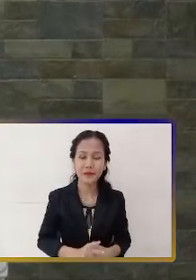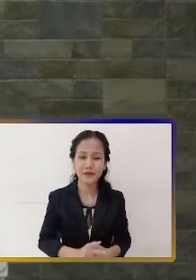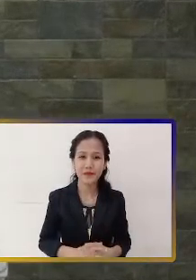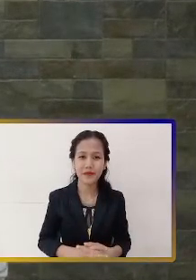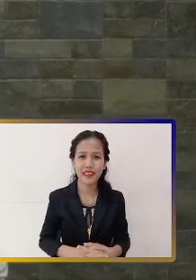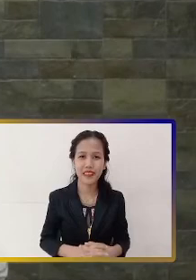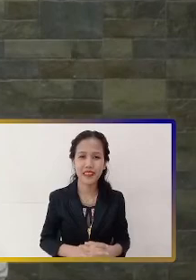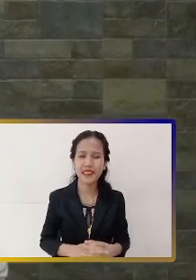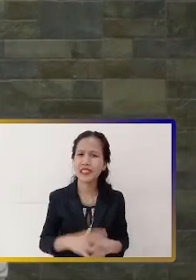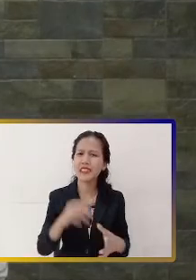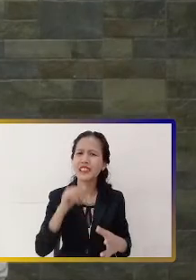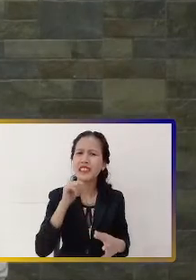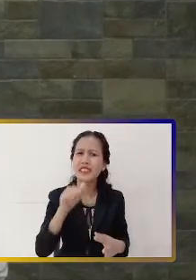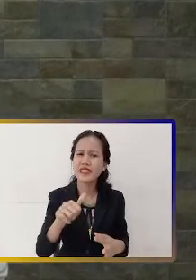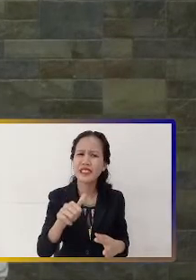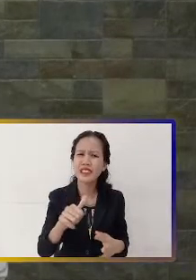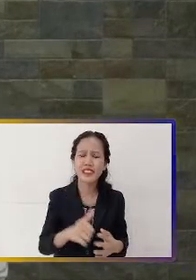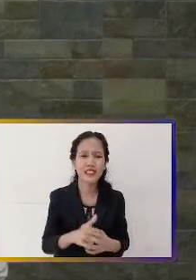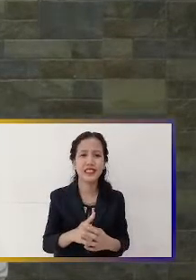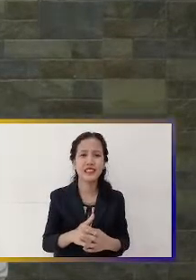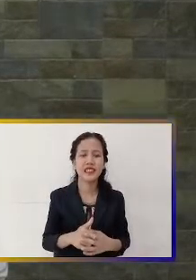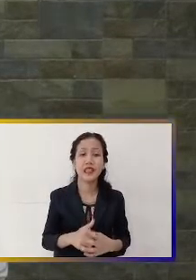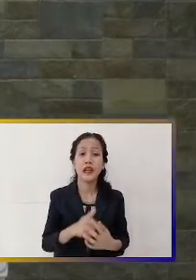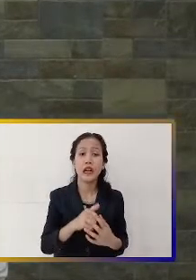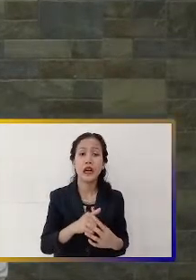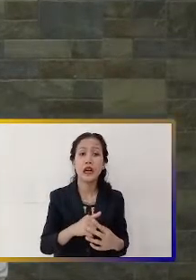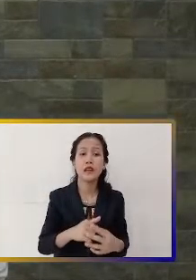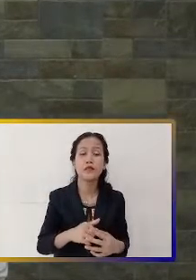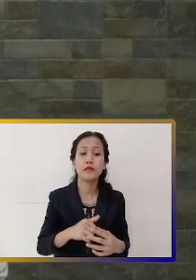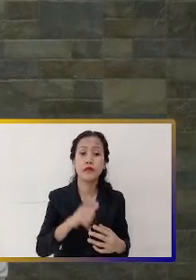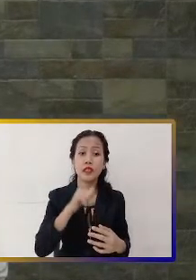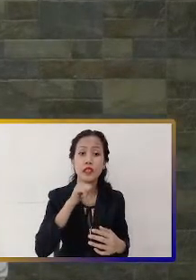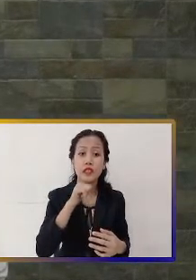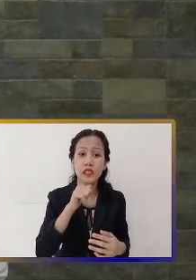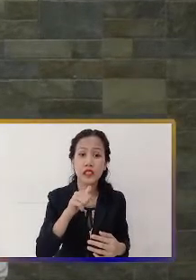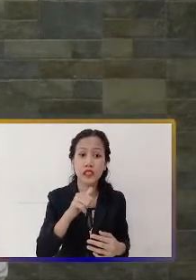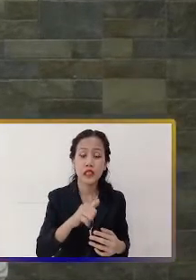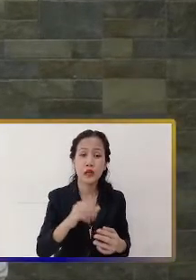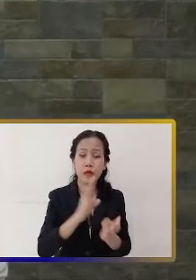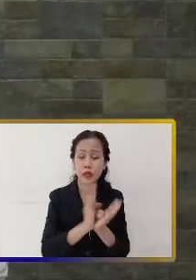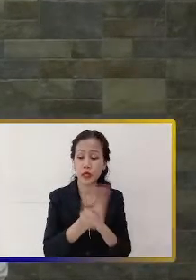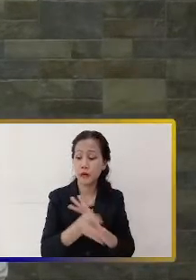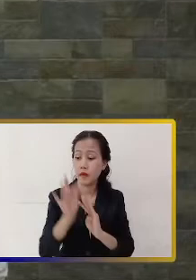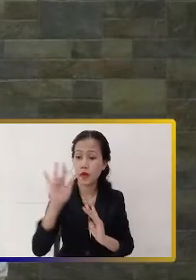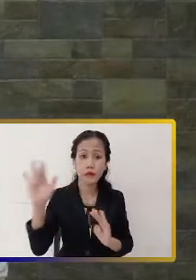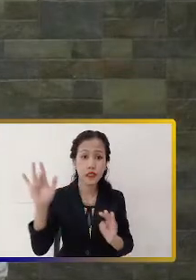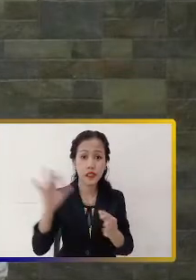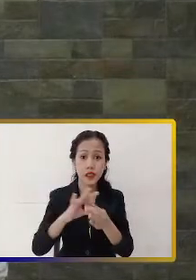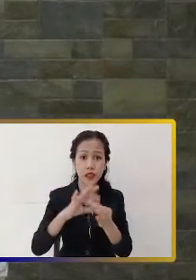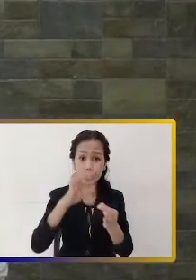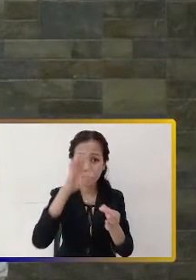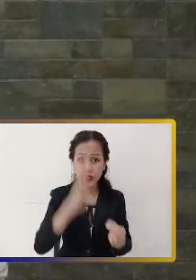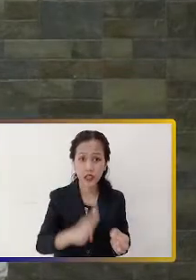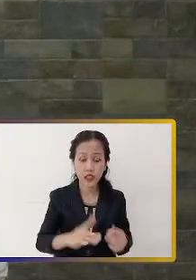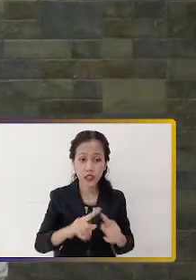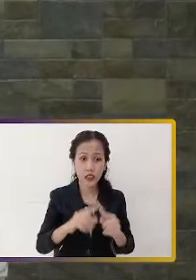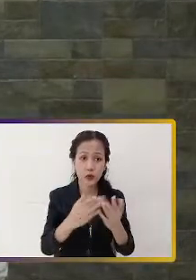Hindi nakulangan ng Panginoon kapatid. Hindi nakulangan ng Panginoon doon sa hiningi ni